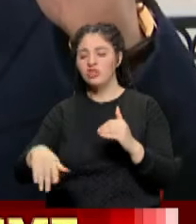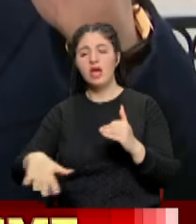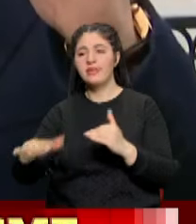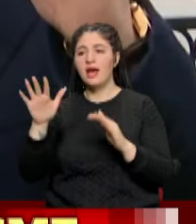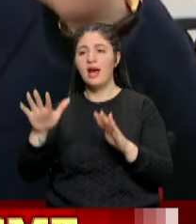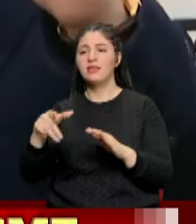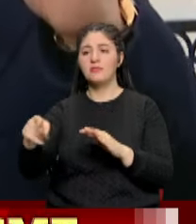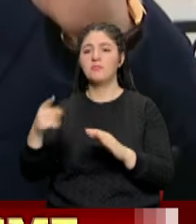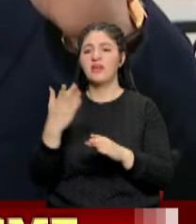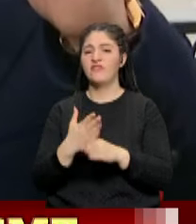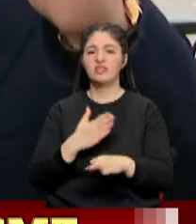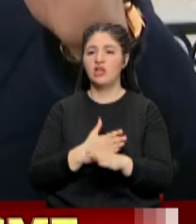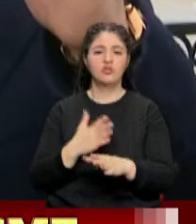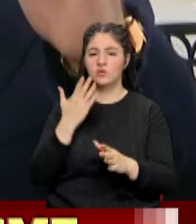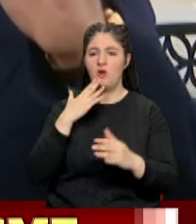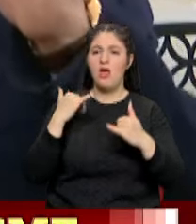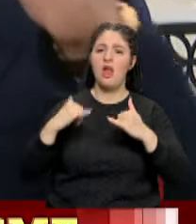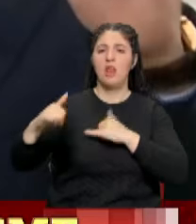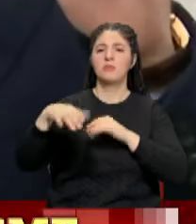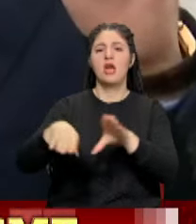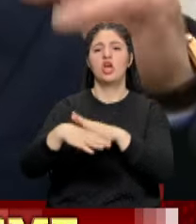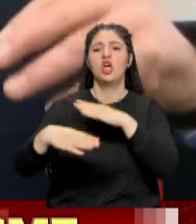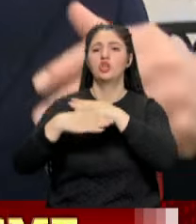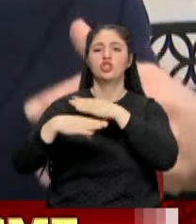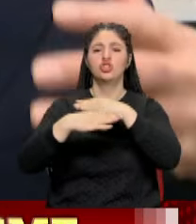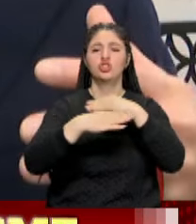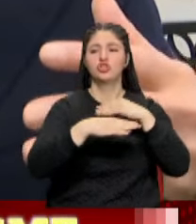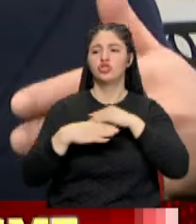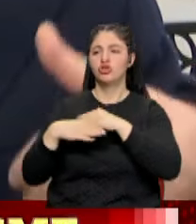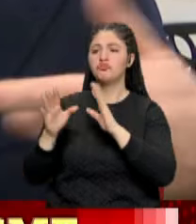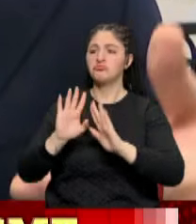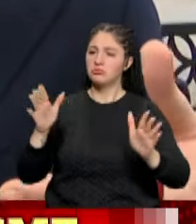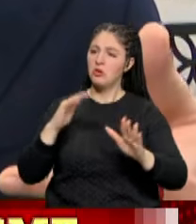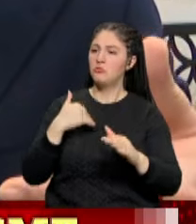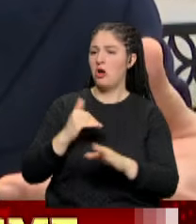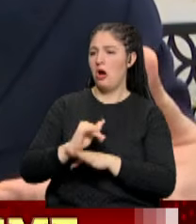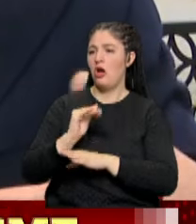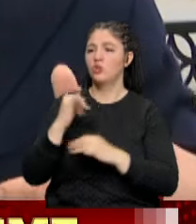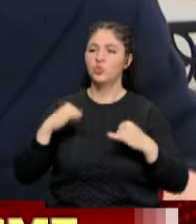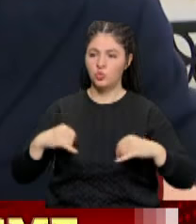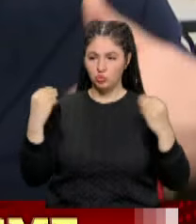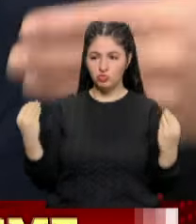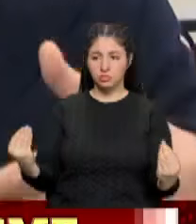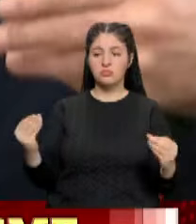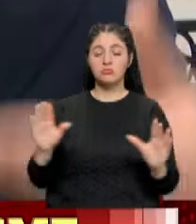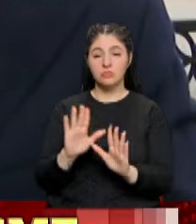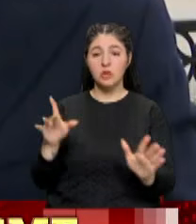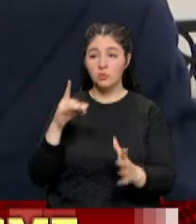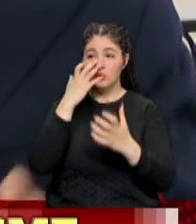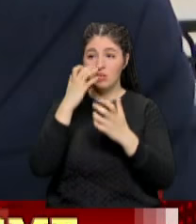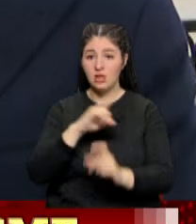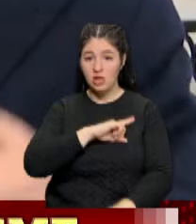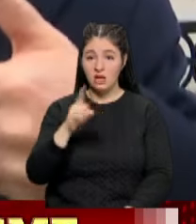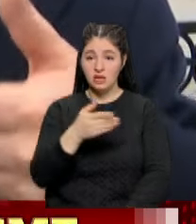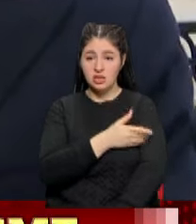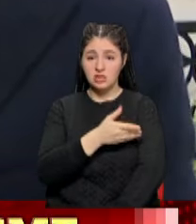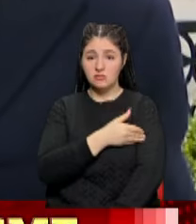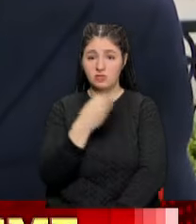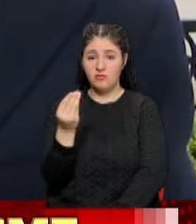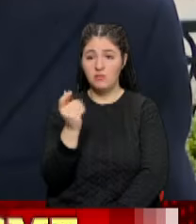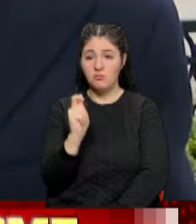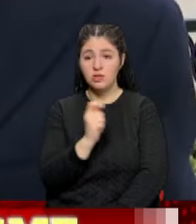kalan bir vatandaşımız yok, eşitlendik, artık hayatımıza huzurla devam edebiliriz. Bunu sağlayana kadar